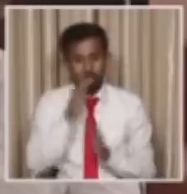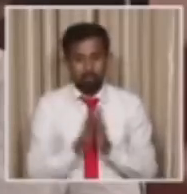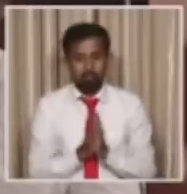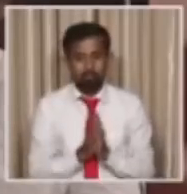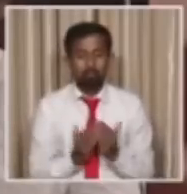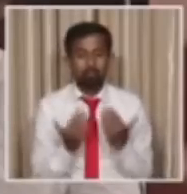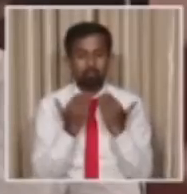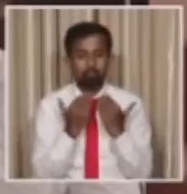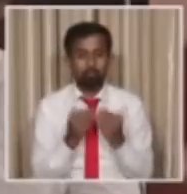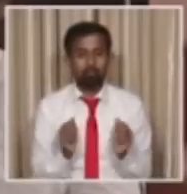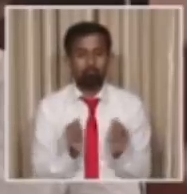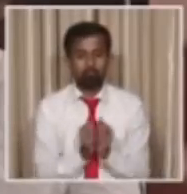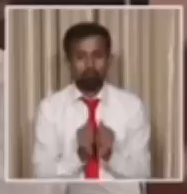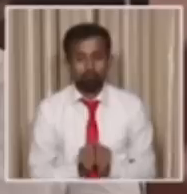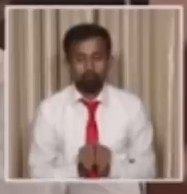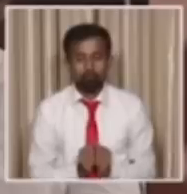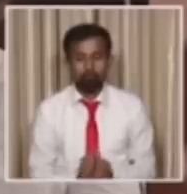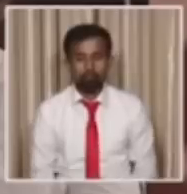මාර්ගයෙන් කරන දෙයක්